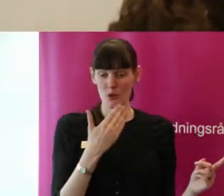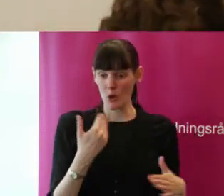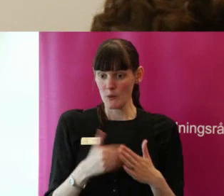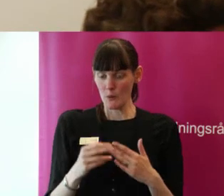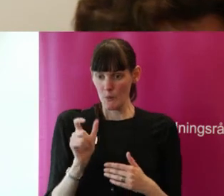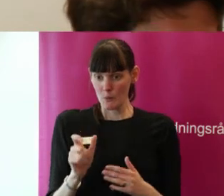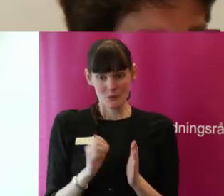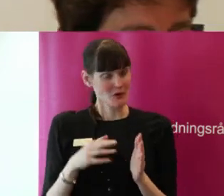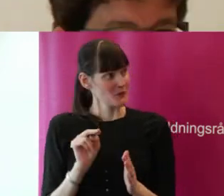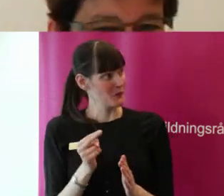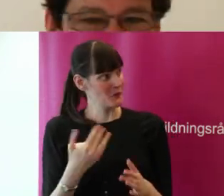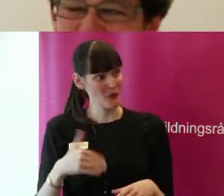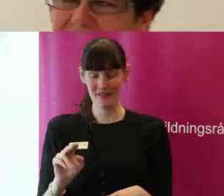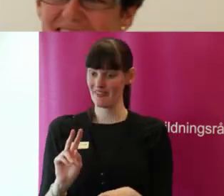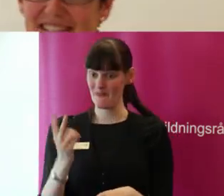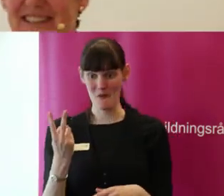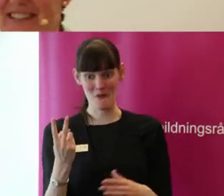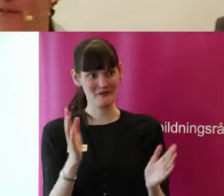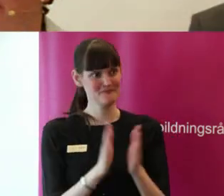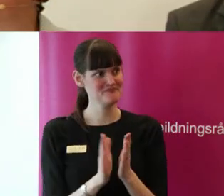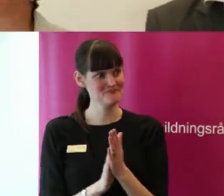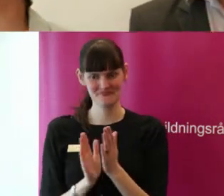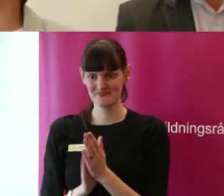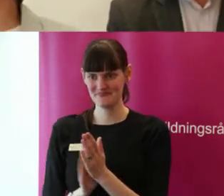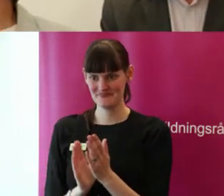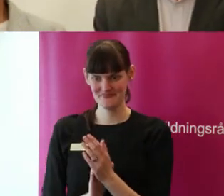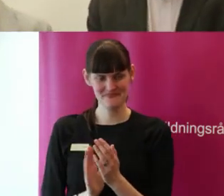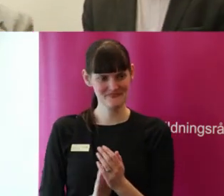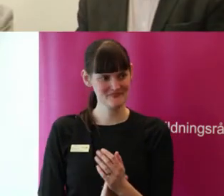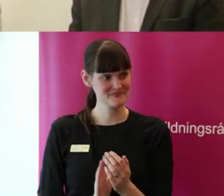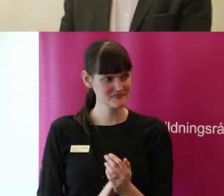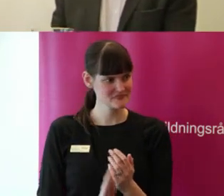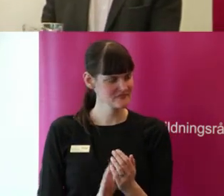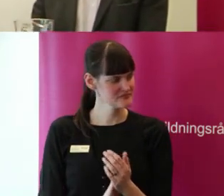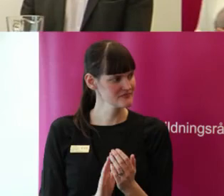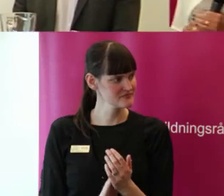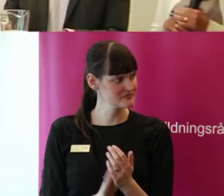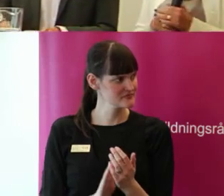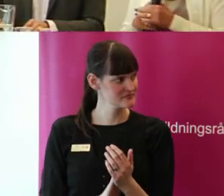faktiskt 2.